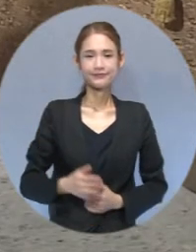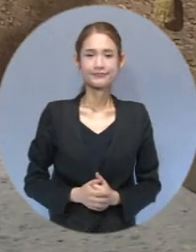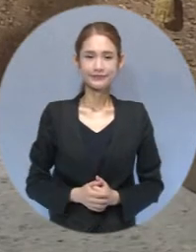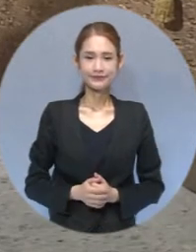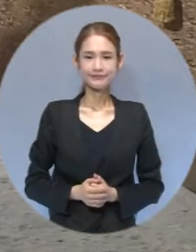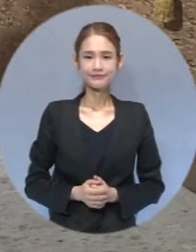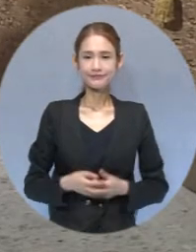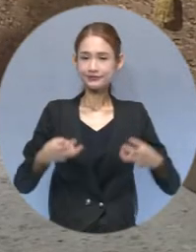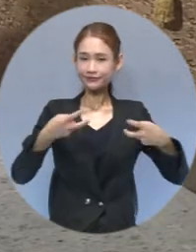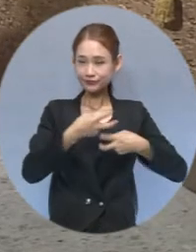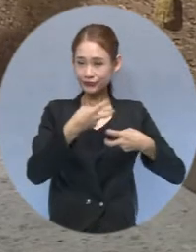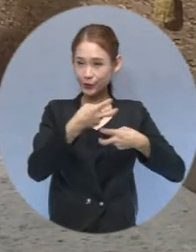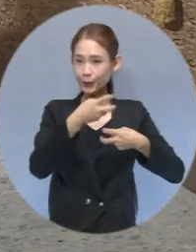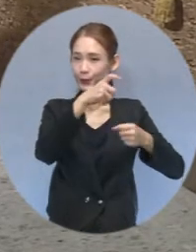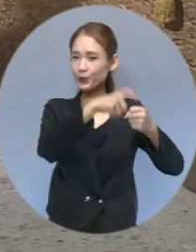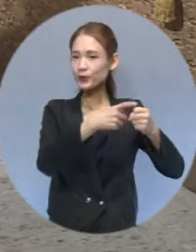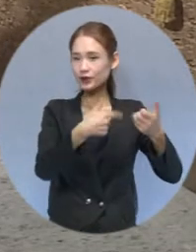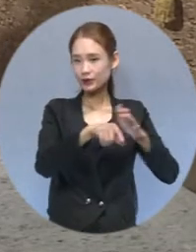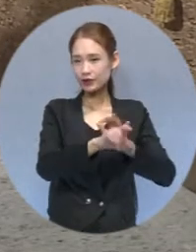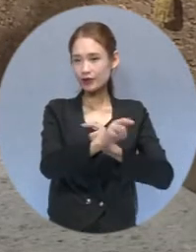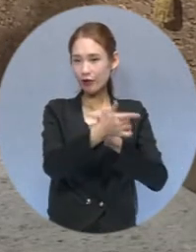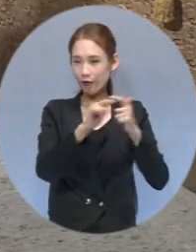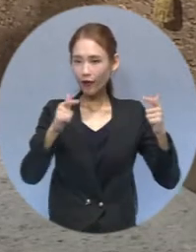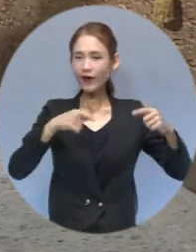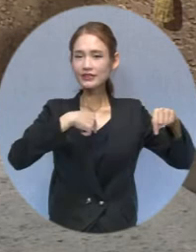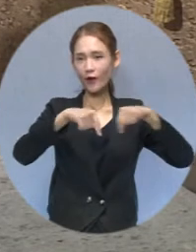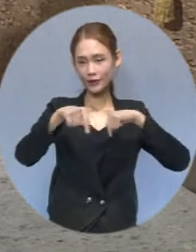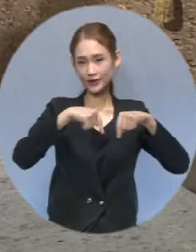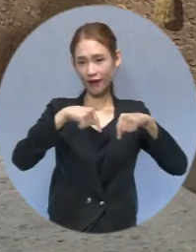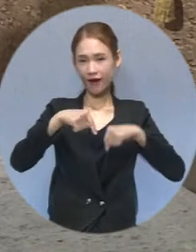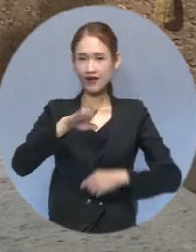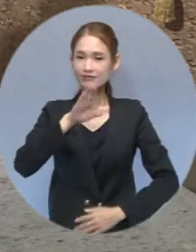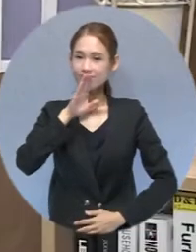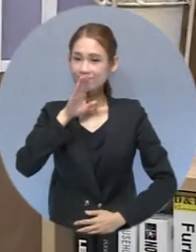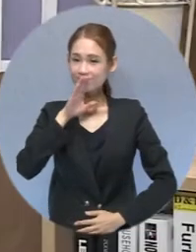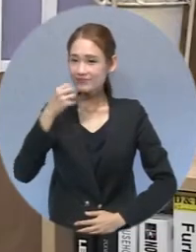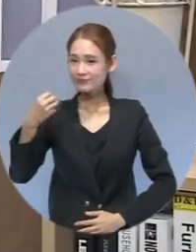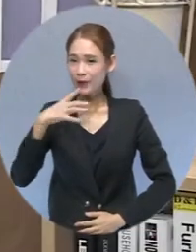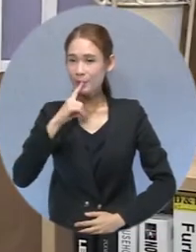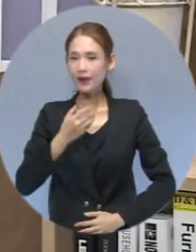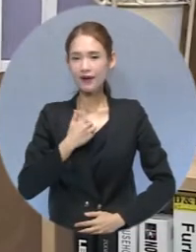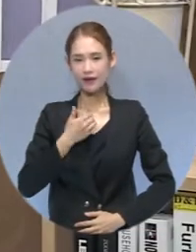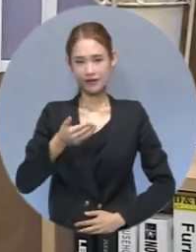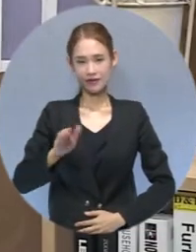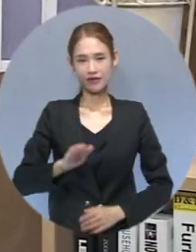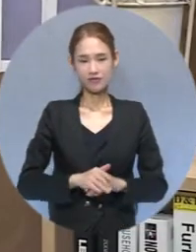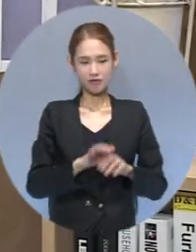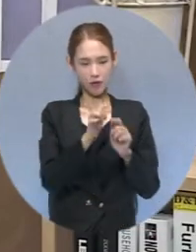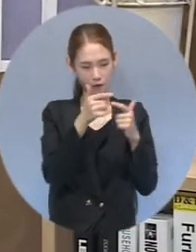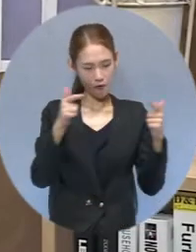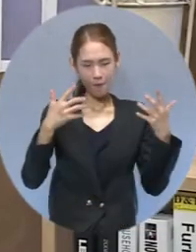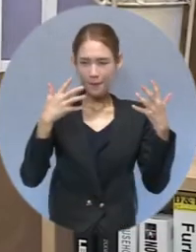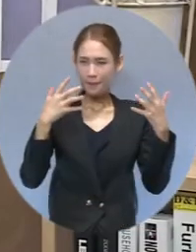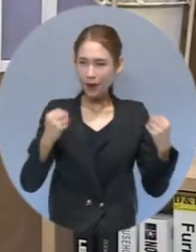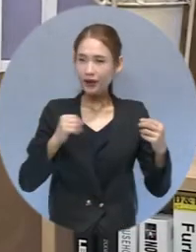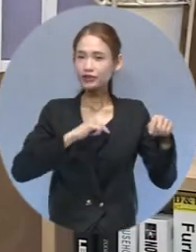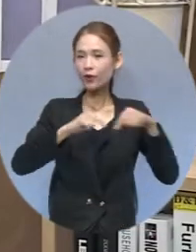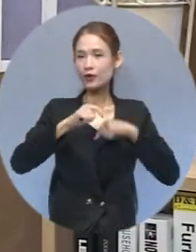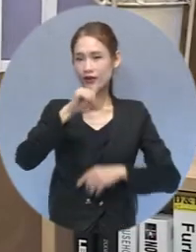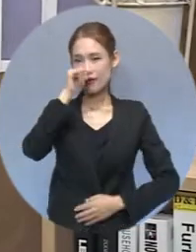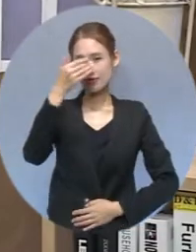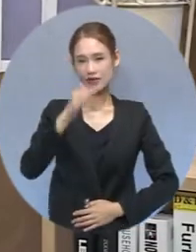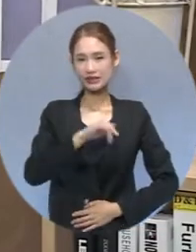이제 교통을 위해서 좀 여러 정책들을 하고 있다라고 말씀해 주셨는데 그럼 정말 수많은 정책들이 있겠지만 그중에서